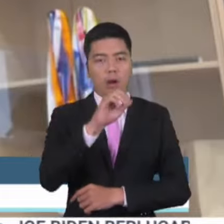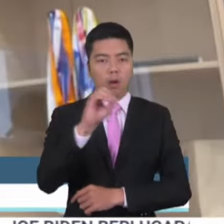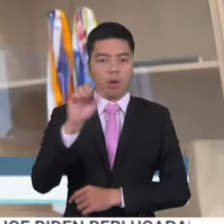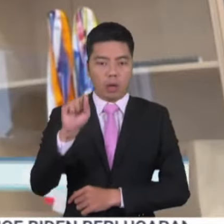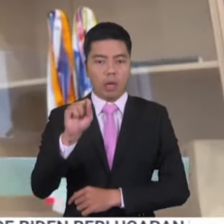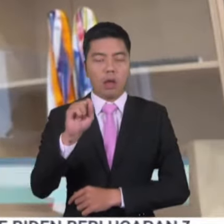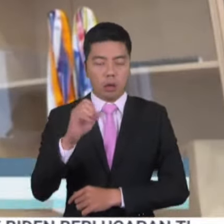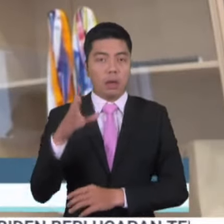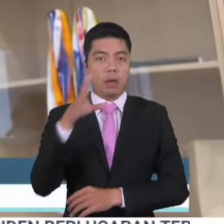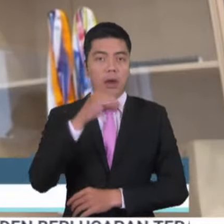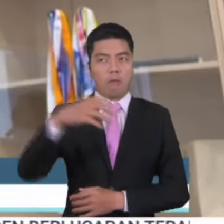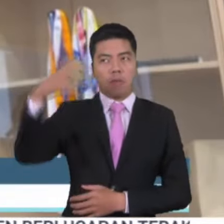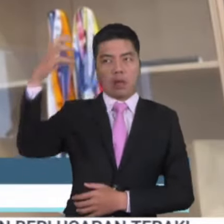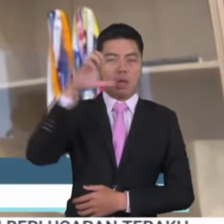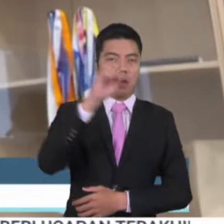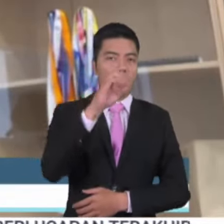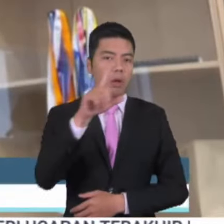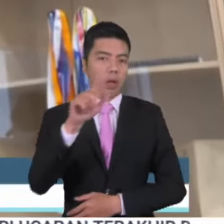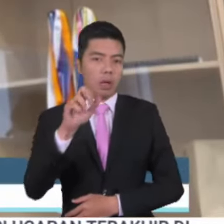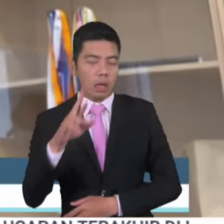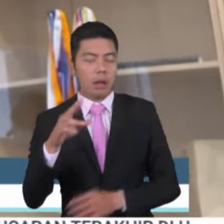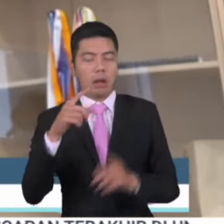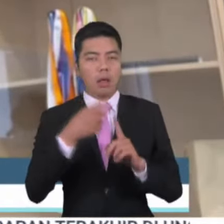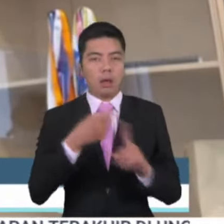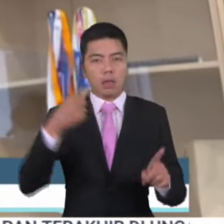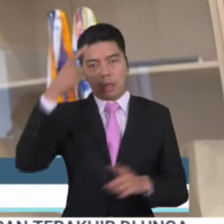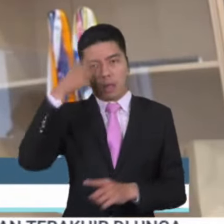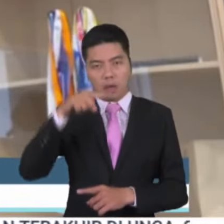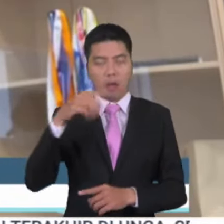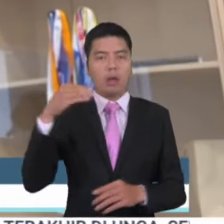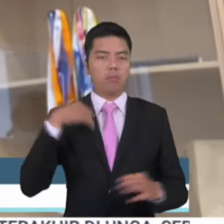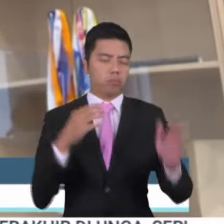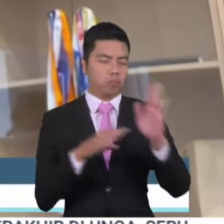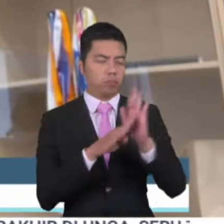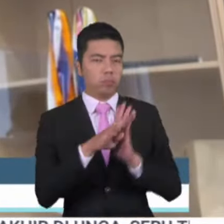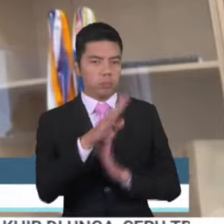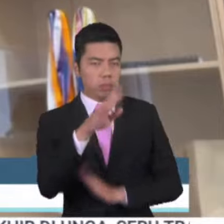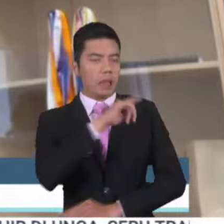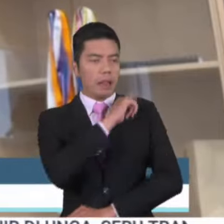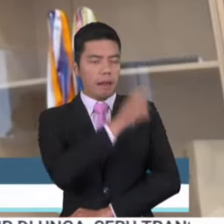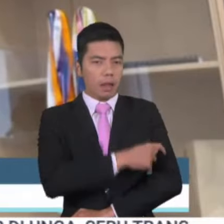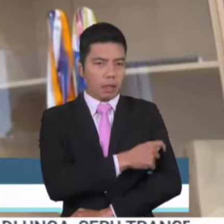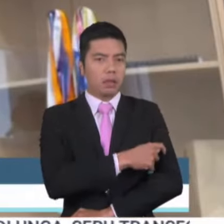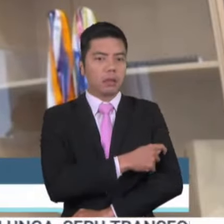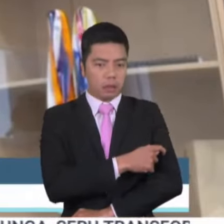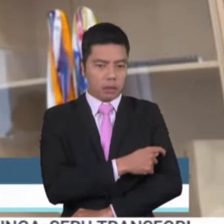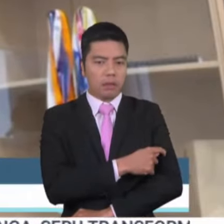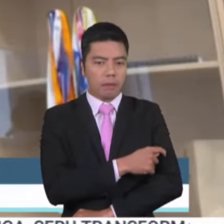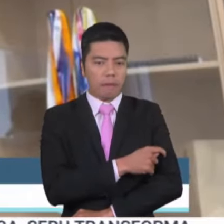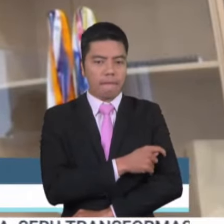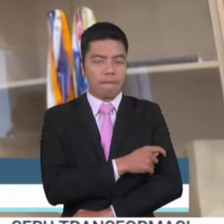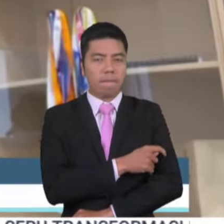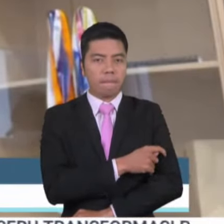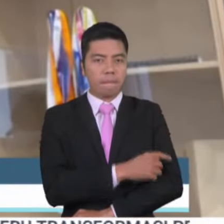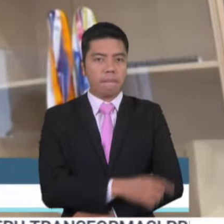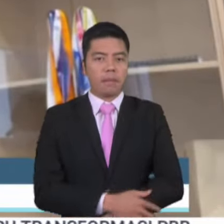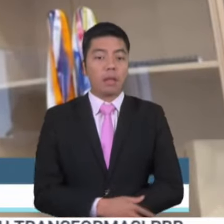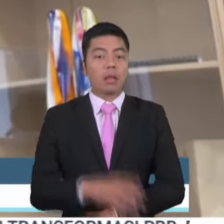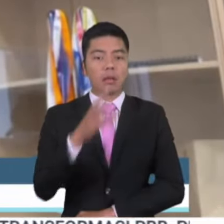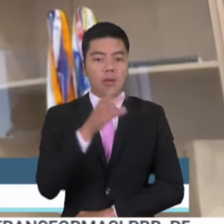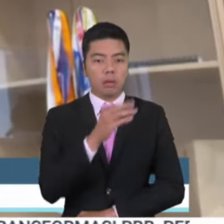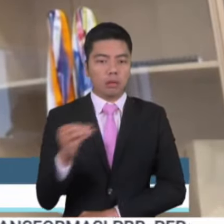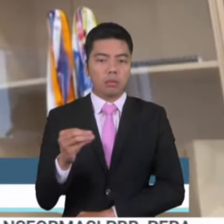solar dari Thailand atau tenaga angin dari Vietnam, meningkatkan campuran tenaganya dengan cara meningkatkan campuran tenaganya.